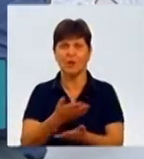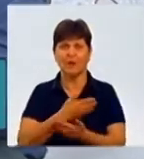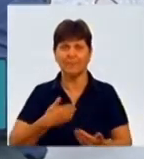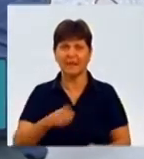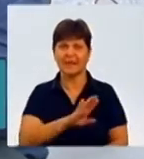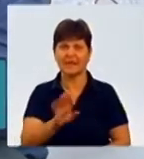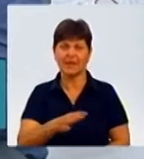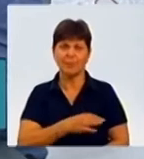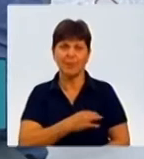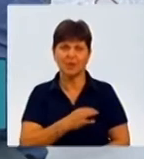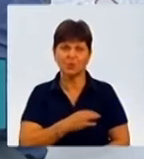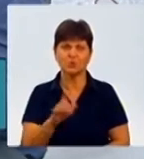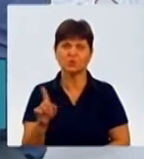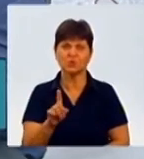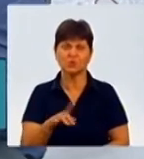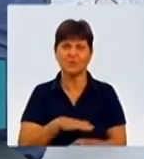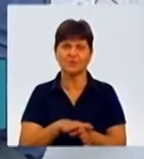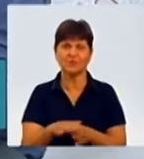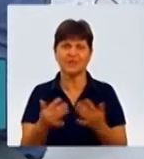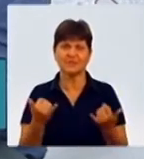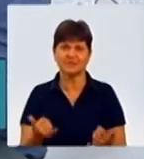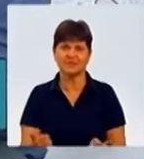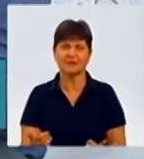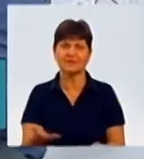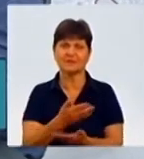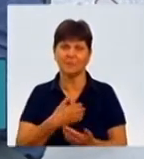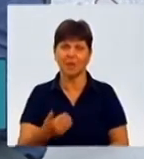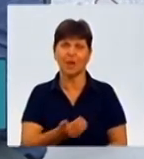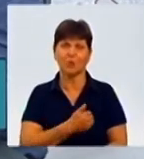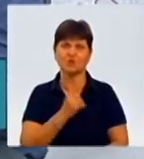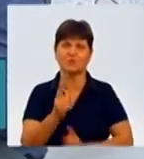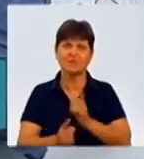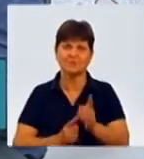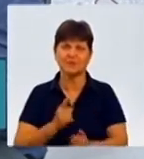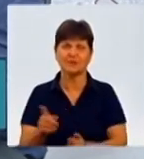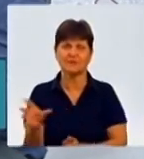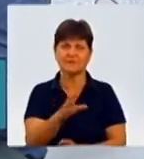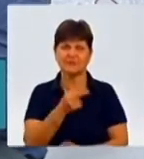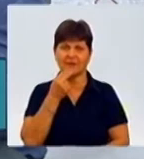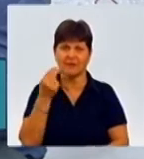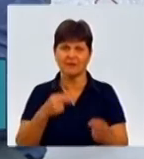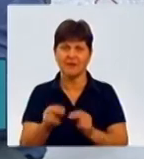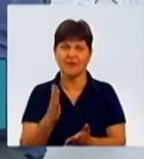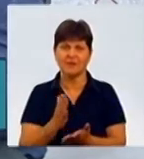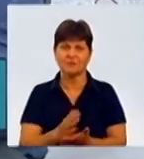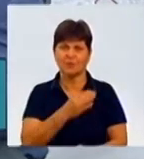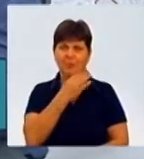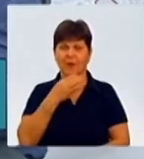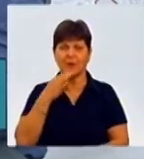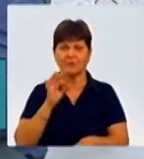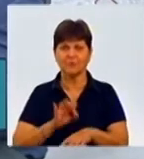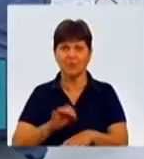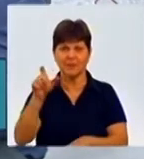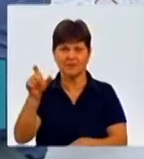відбувається зараз, і хочеться все-таки змінити це все на краще. Існують багато пацієнтів, які